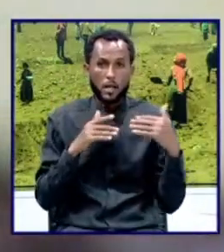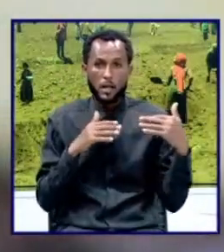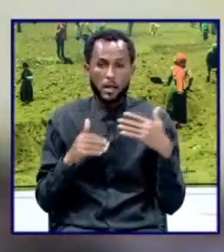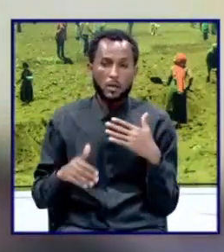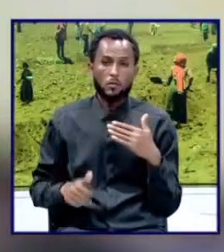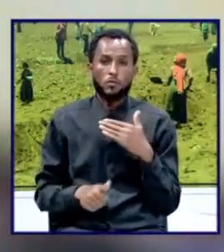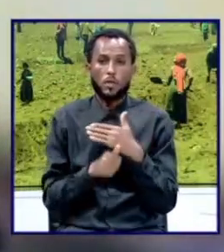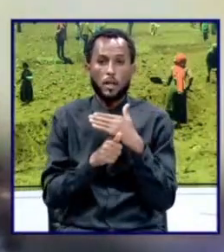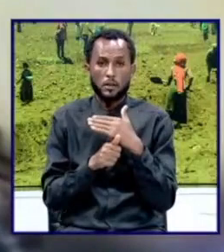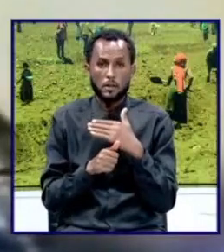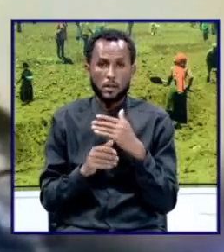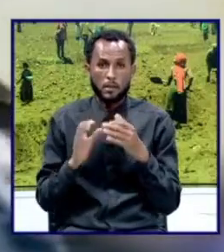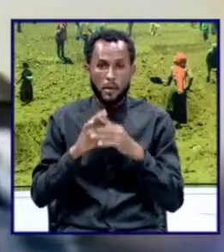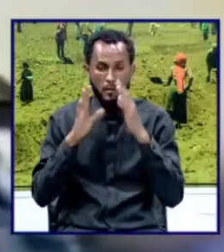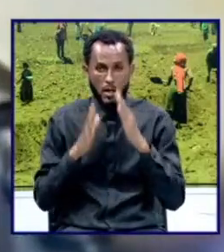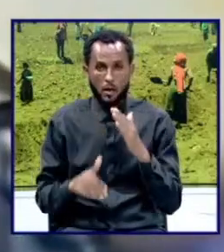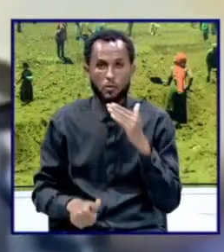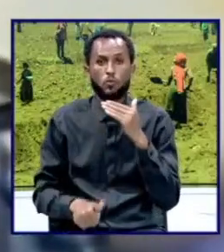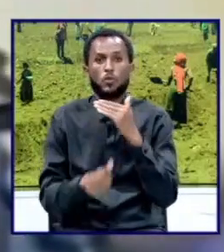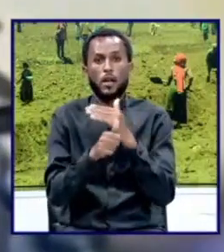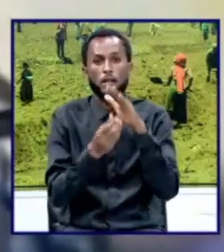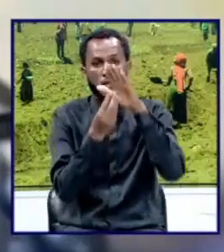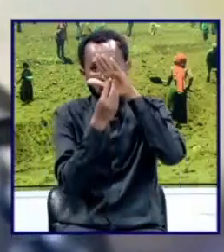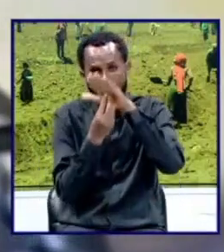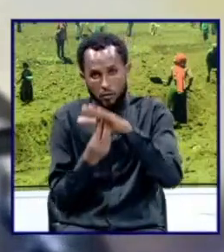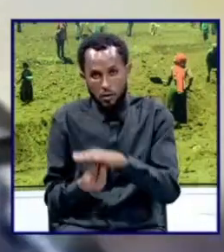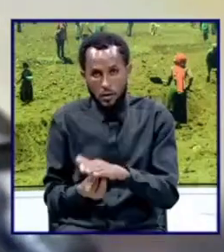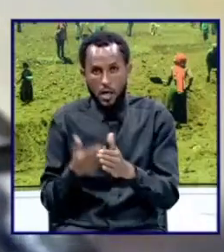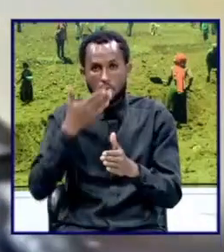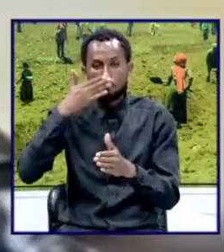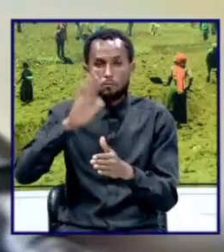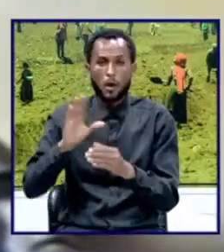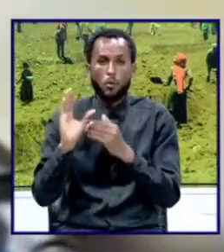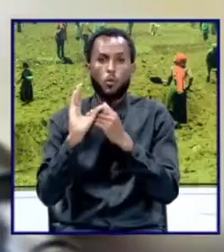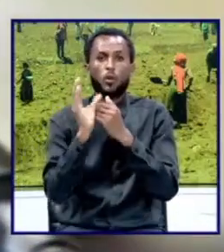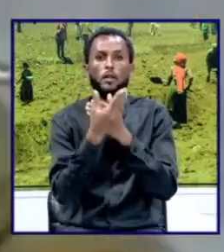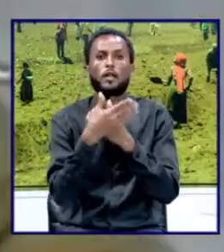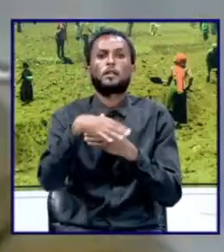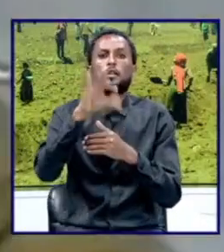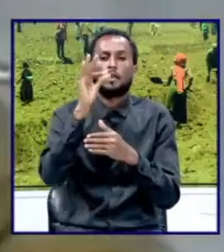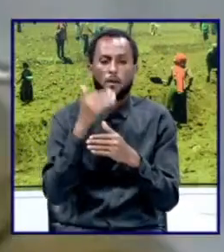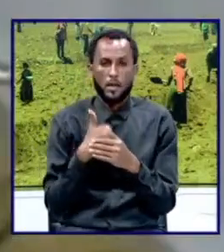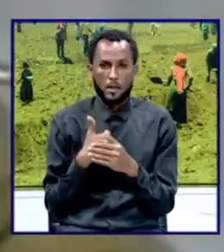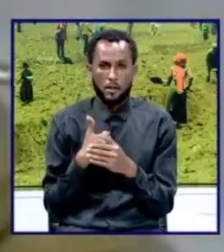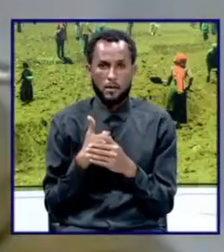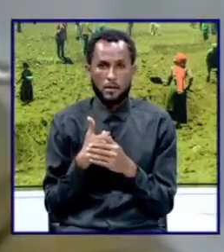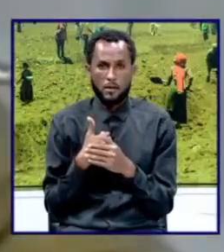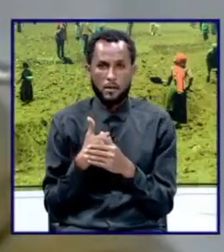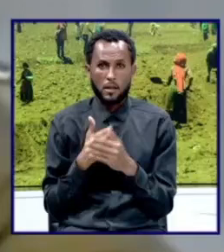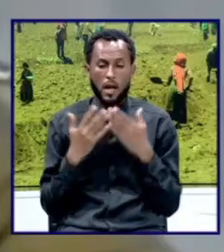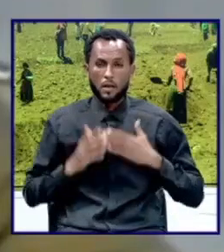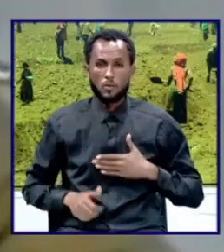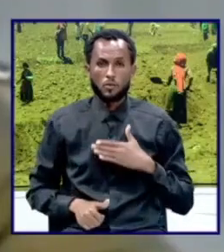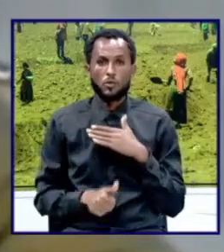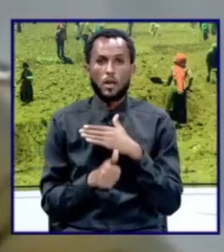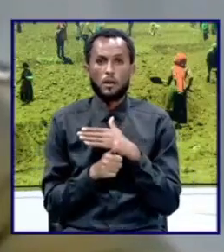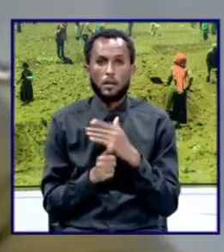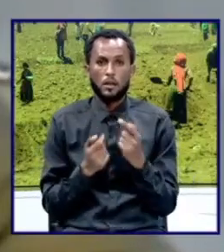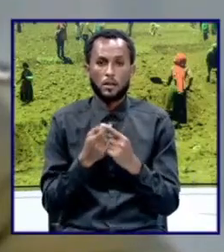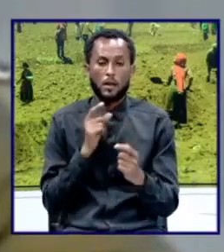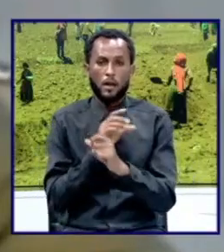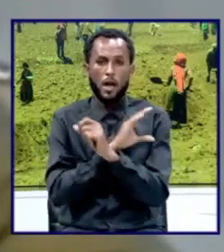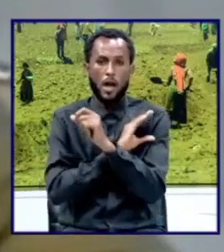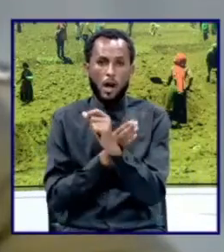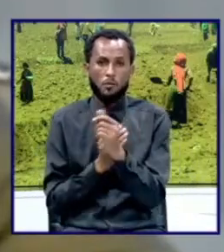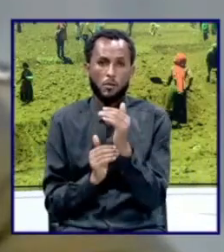ስንክልና ማሕበራዊ ስንክልና ተፃዒኑና ኣብ ሕማቅ ኩነታት ንርከብ ኣለና። መረረ ናይ ስንኩላን ካብ ዓቕሙ